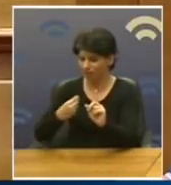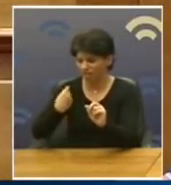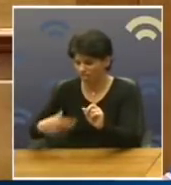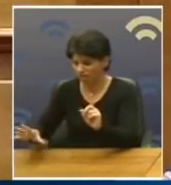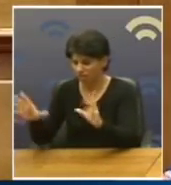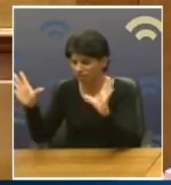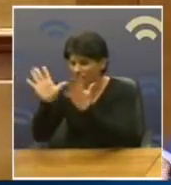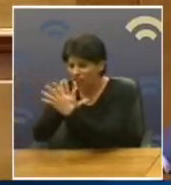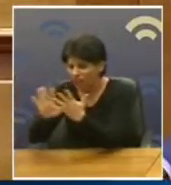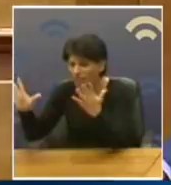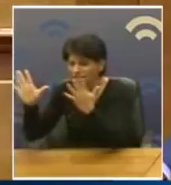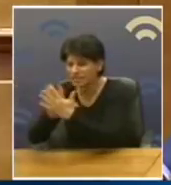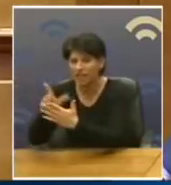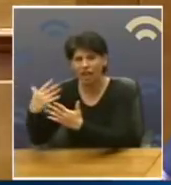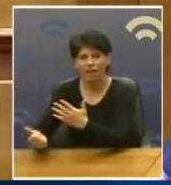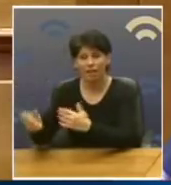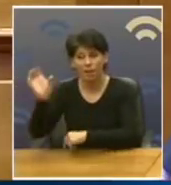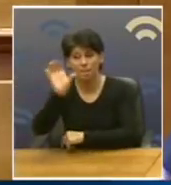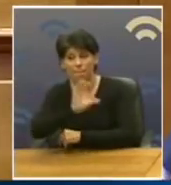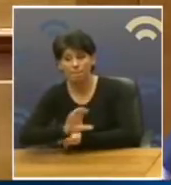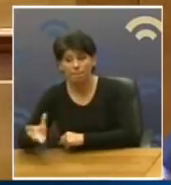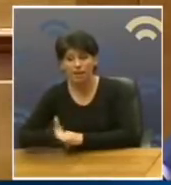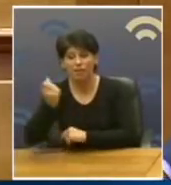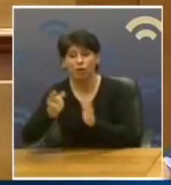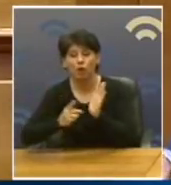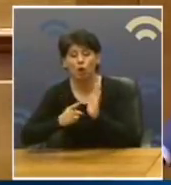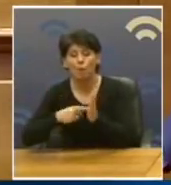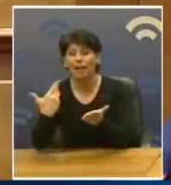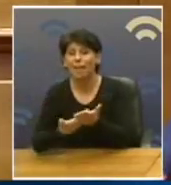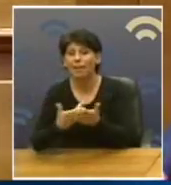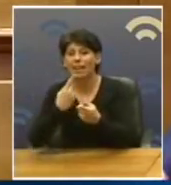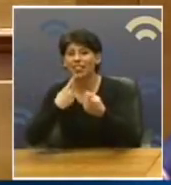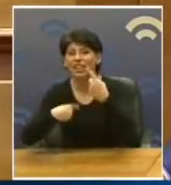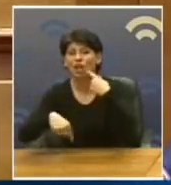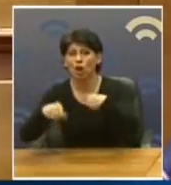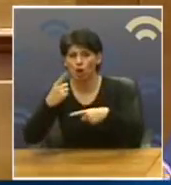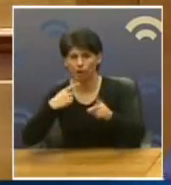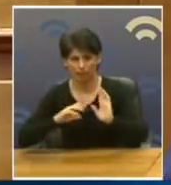σκιώδης. Ψάχνετε, επαναλαμβάνω, να βρείτε νομικά επιχειρήματα και δικαιολογίες.